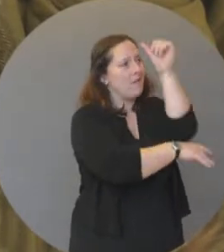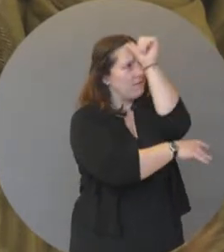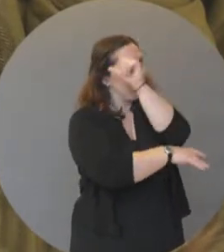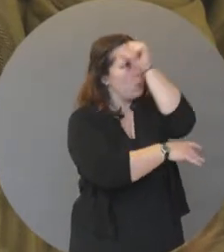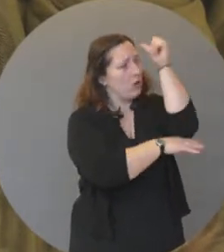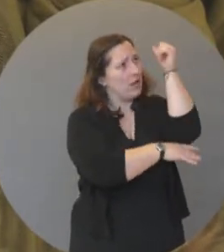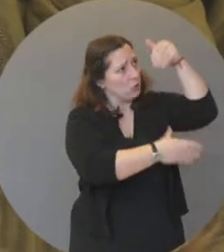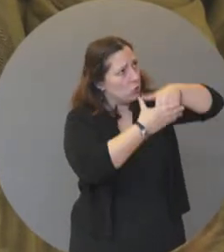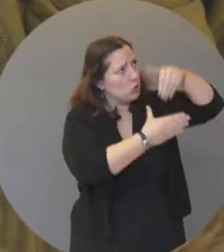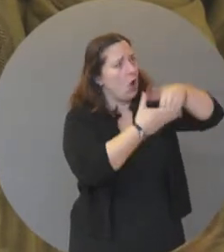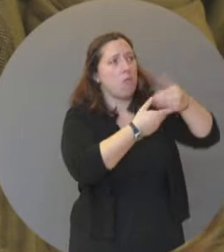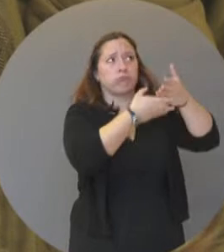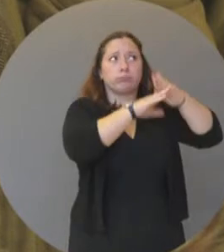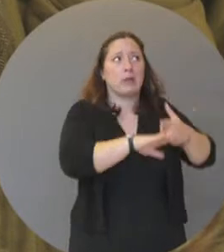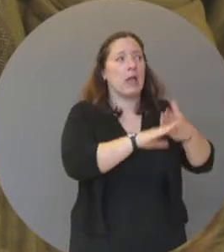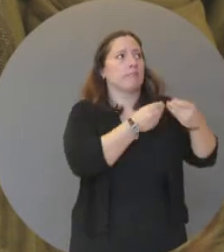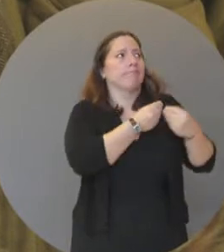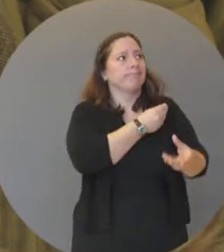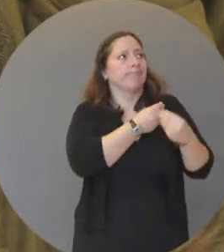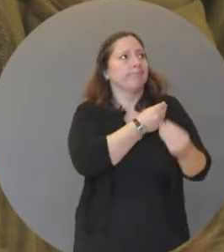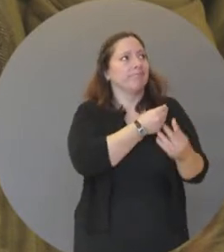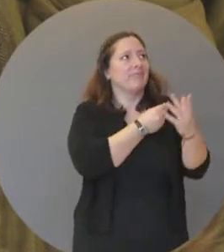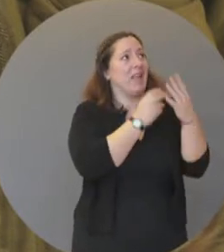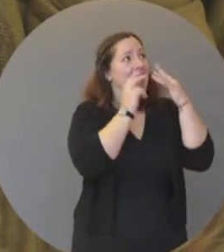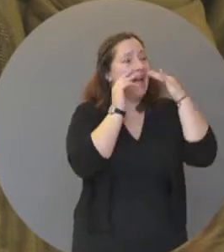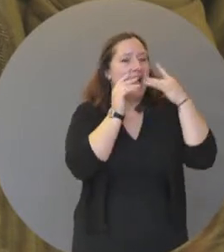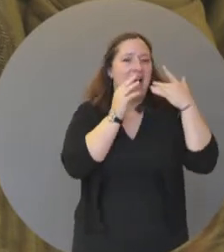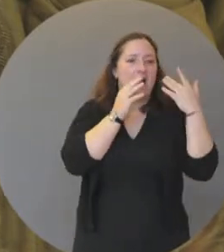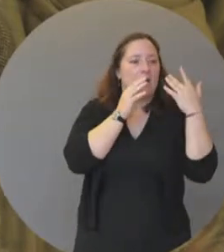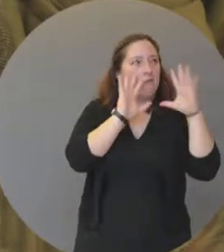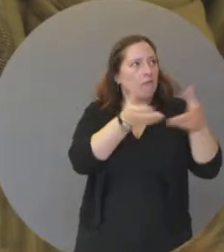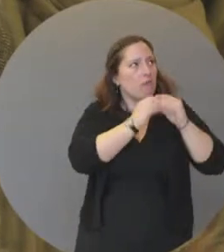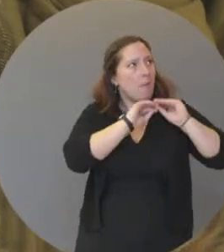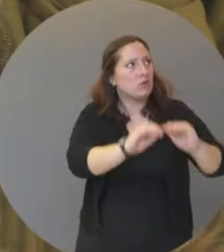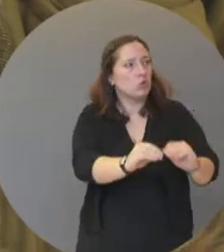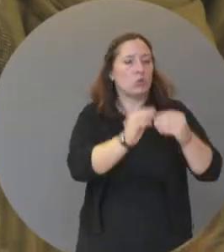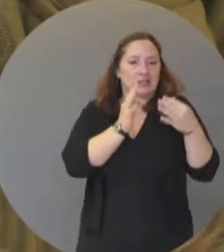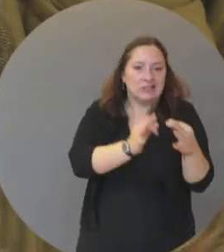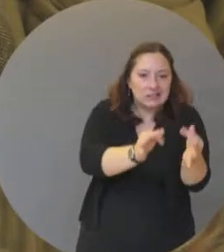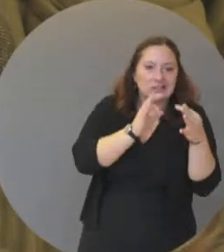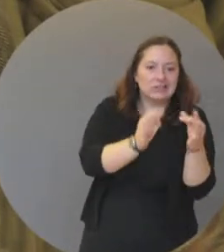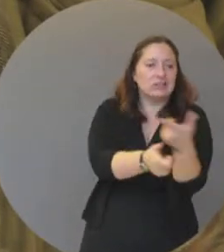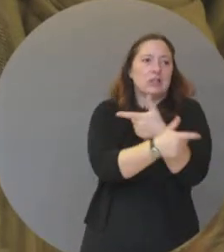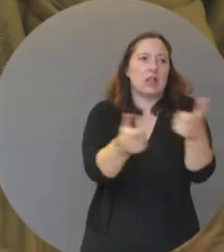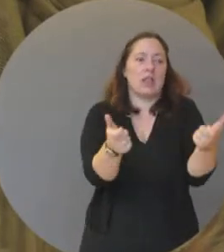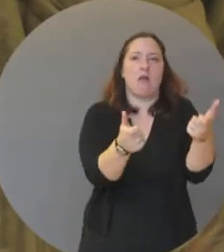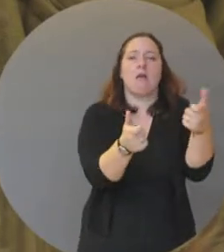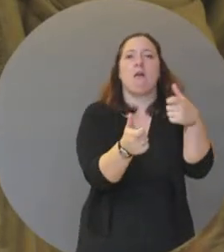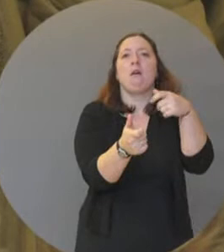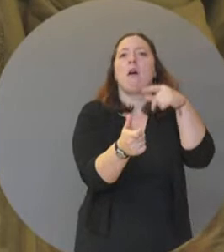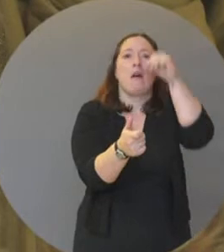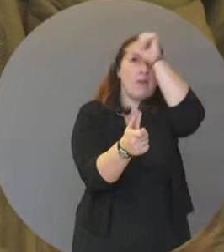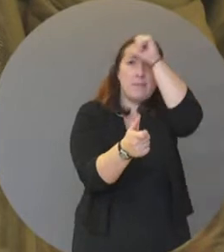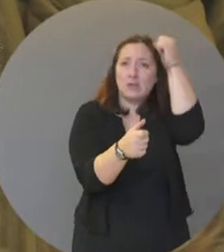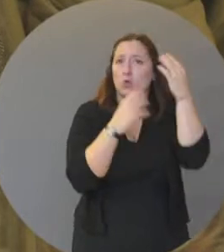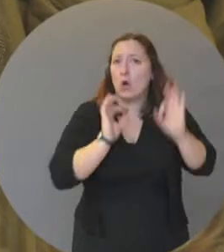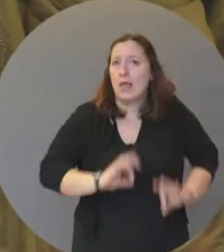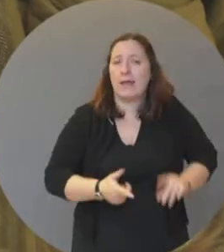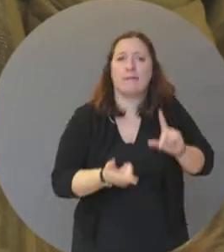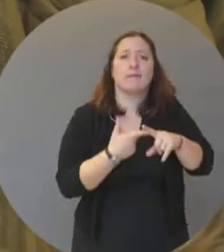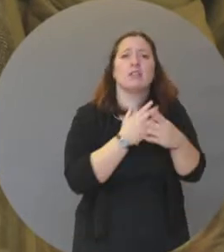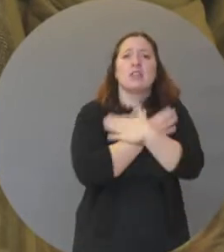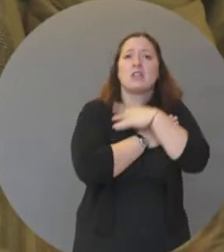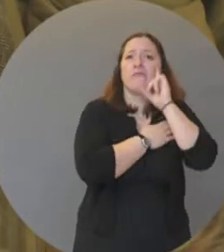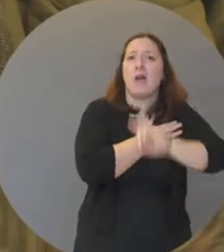dans ce domaine avec des moyens adaptés et auprès du gouvernement pour que les infirmières scolaires les sages-femmes les médecins puissent prescrire